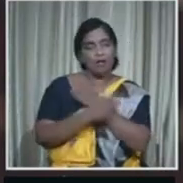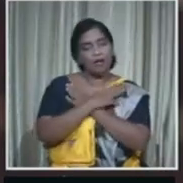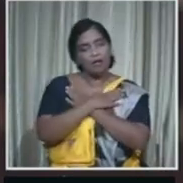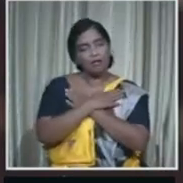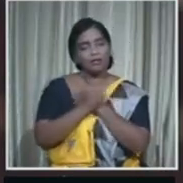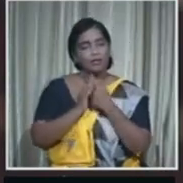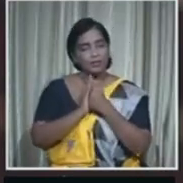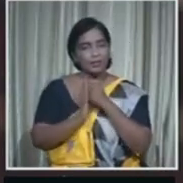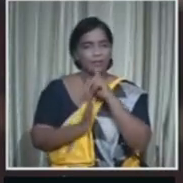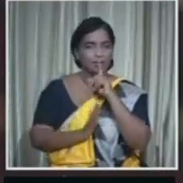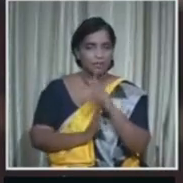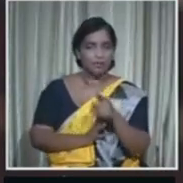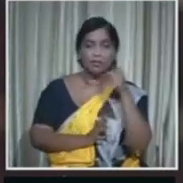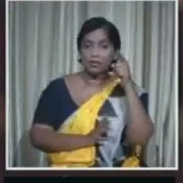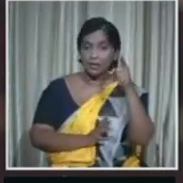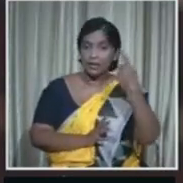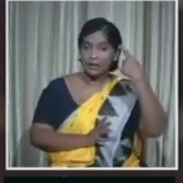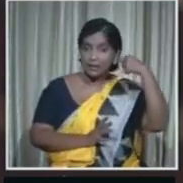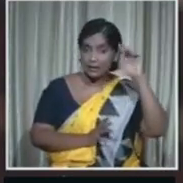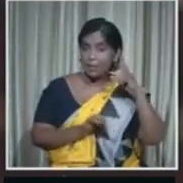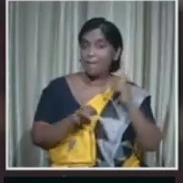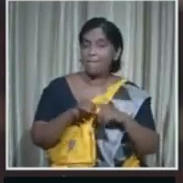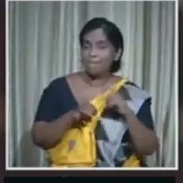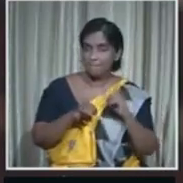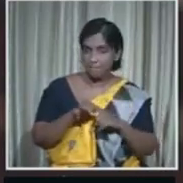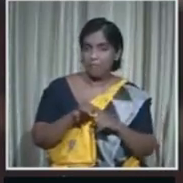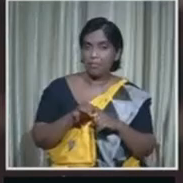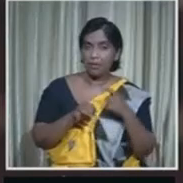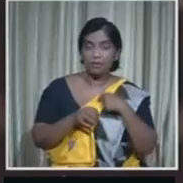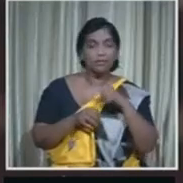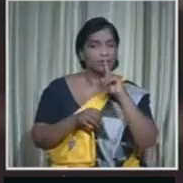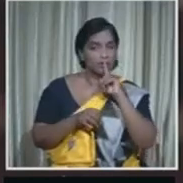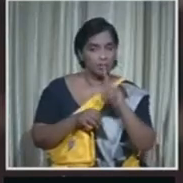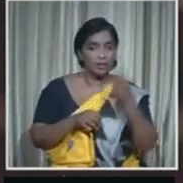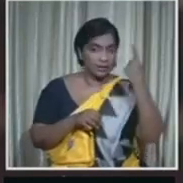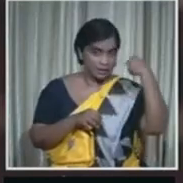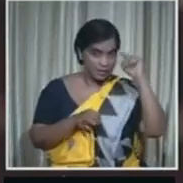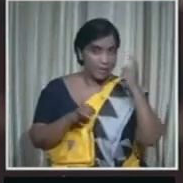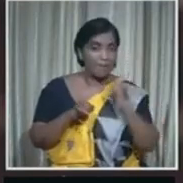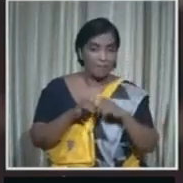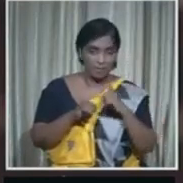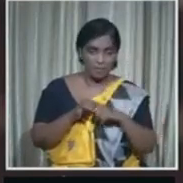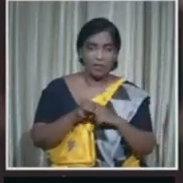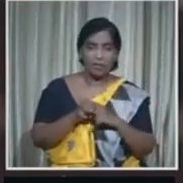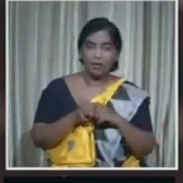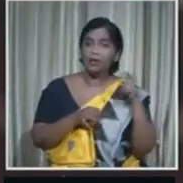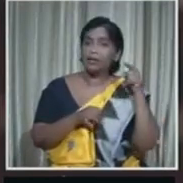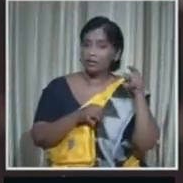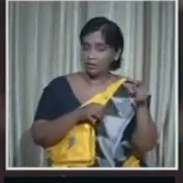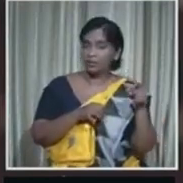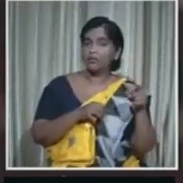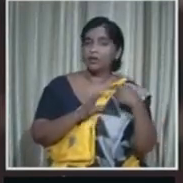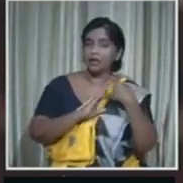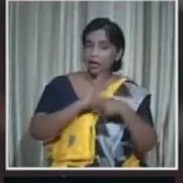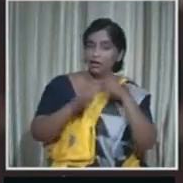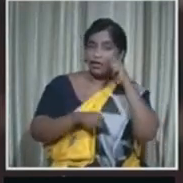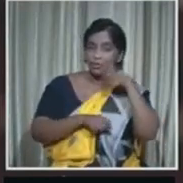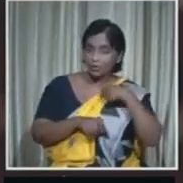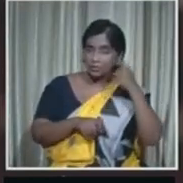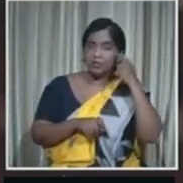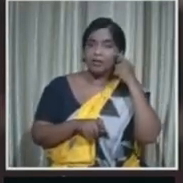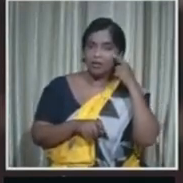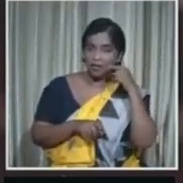ගෞරවයෙන් ඉල්ලනවා. තමුන්නාසේ ඊයේ වෙච්ච ප්‍රශ්නය මතක් කරනවා මම. ඊයේ වෙච්ච ප්‍රශ්නය ගැන ඒකෙදි මේ රටේ ජනතාව දැනගත්තා. ඒක නිසා